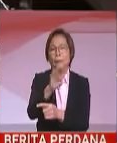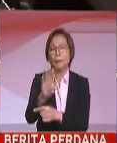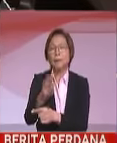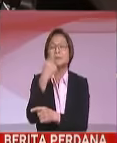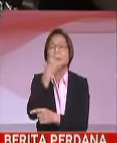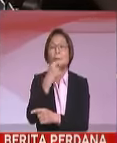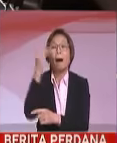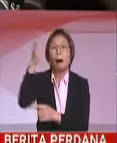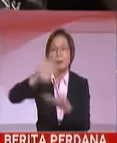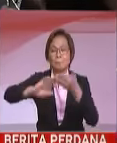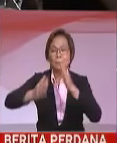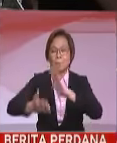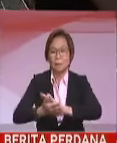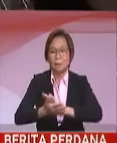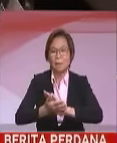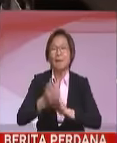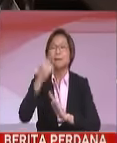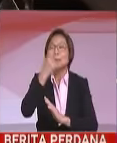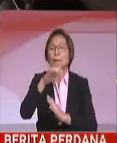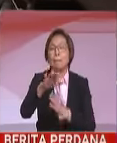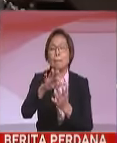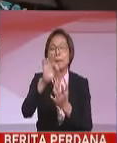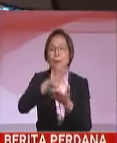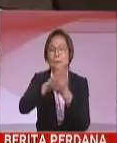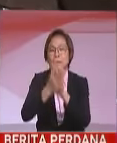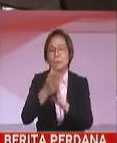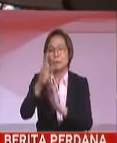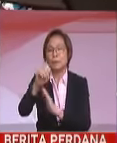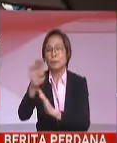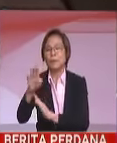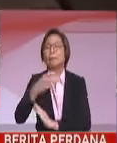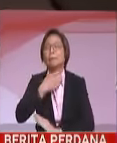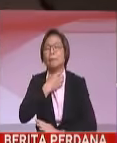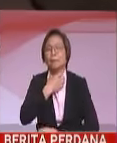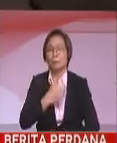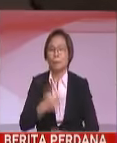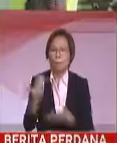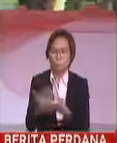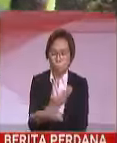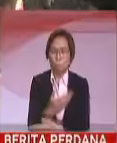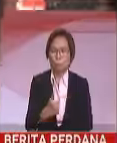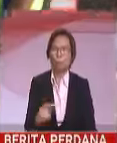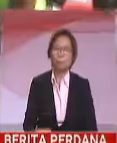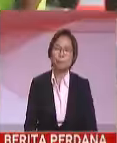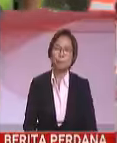yang akan diperkenalkan menjadi Menteri Besar Perak yang baru.